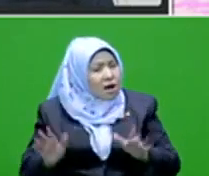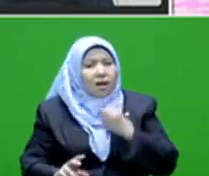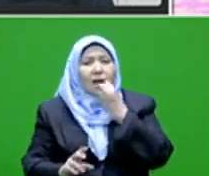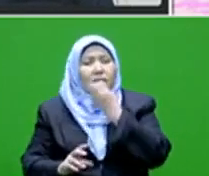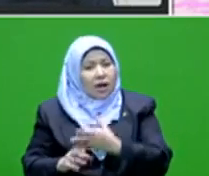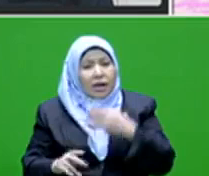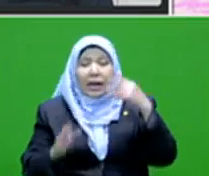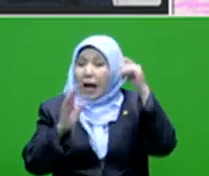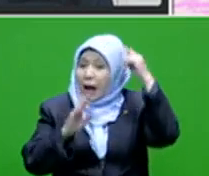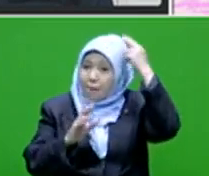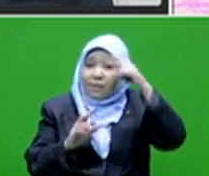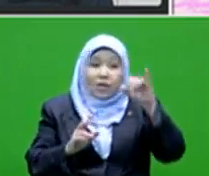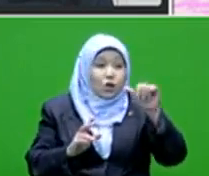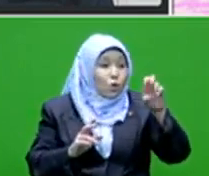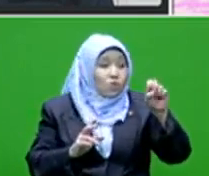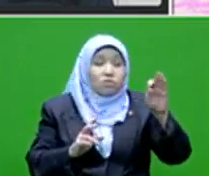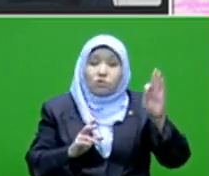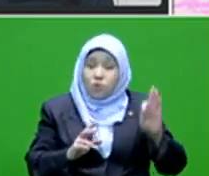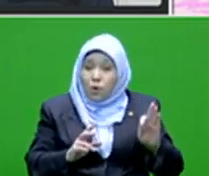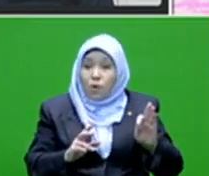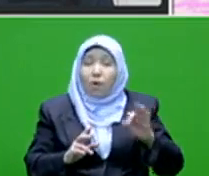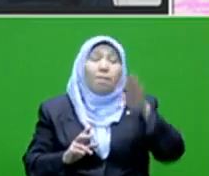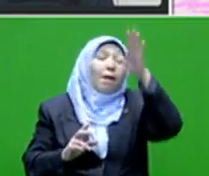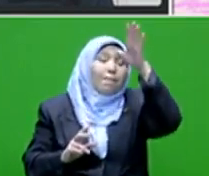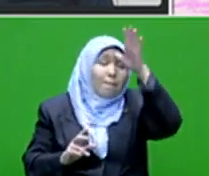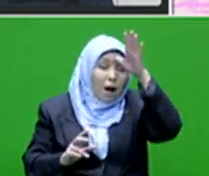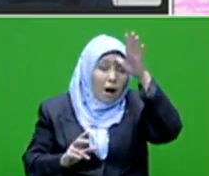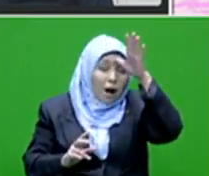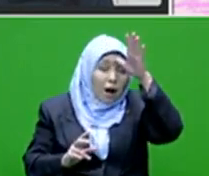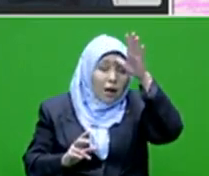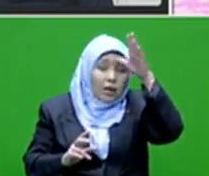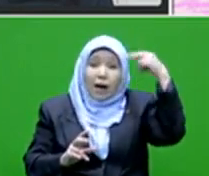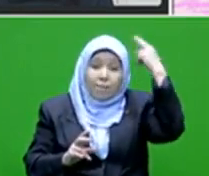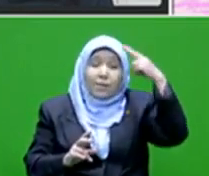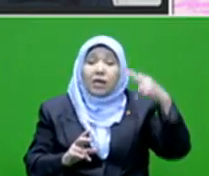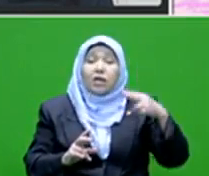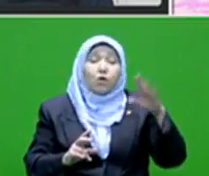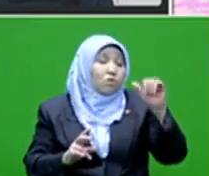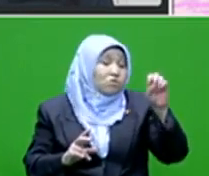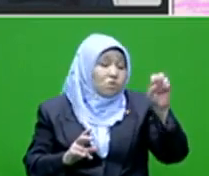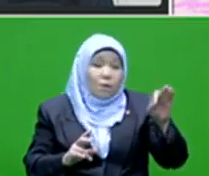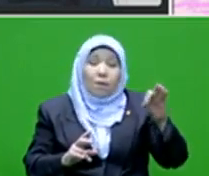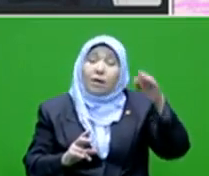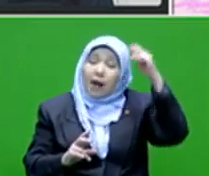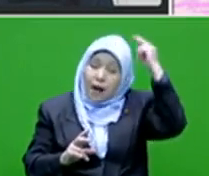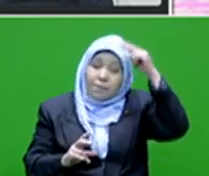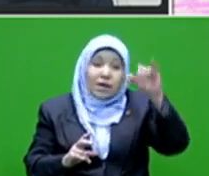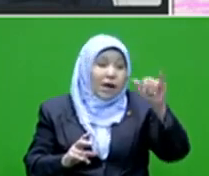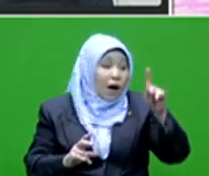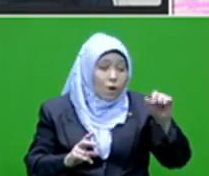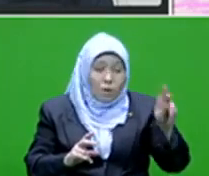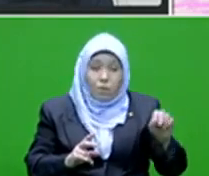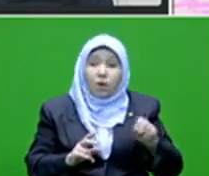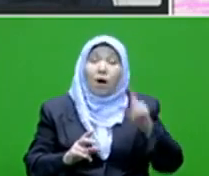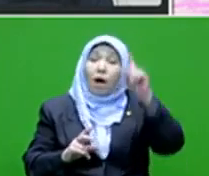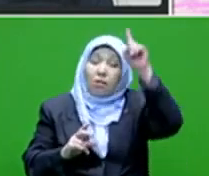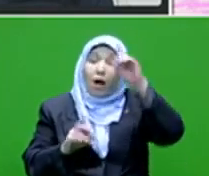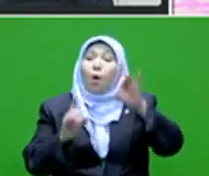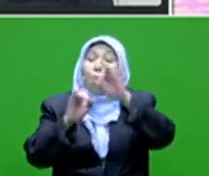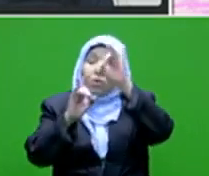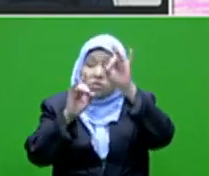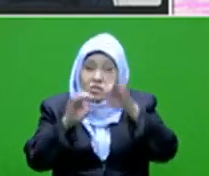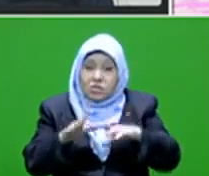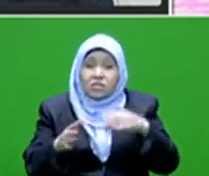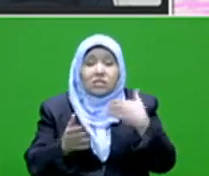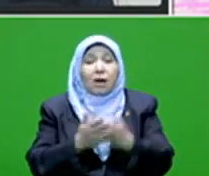Nabi Yusuf, pak Nabi Yusuf iaitu Nabi Ya'qub alaihi salatu wassalam pun Allah uji, kalau bahasa kita,